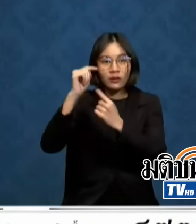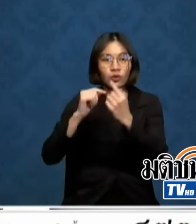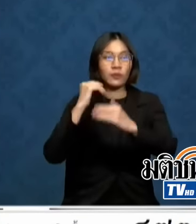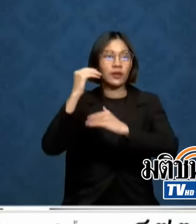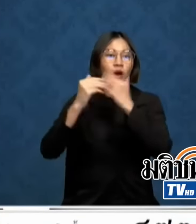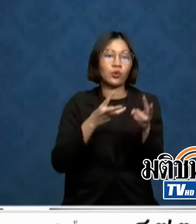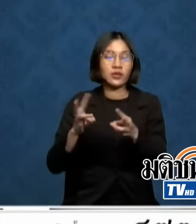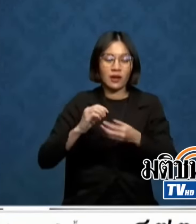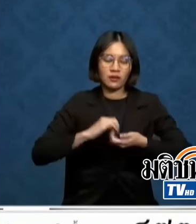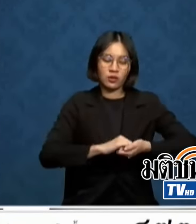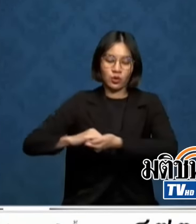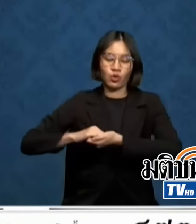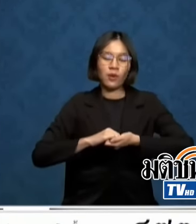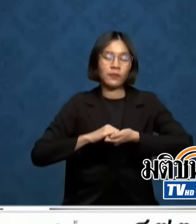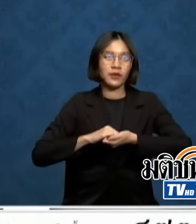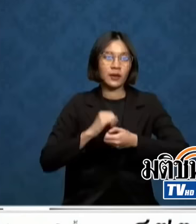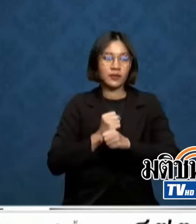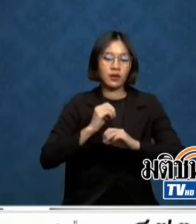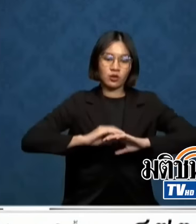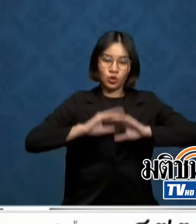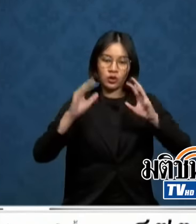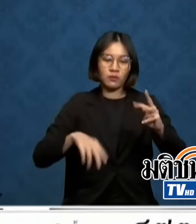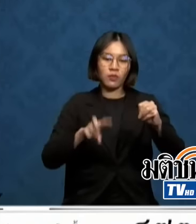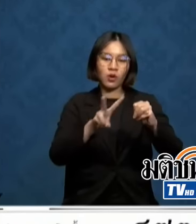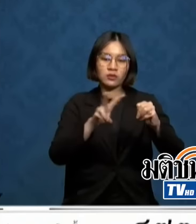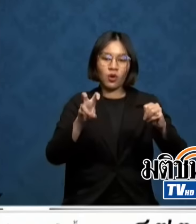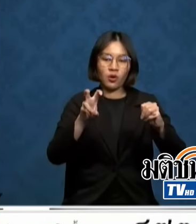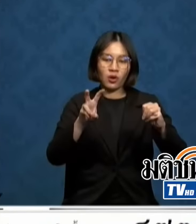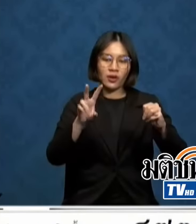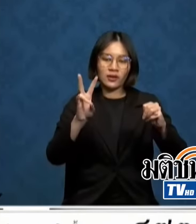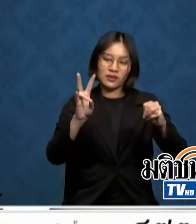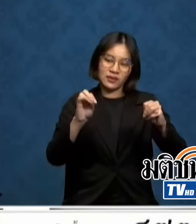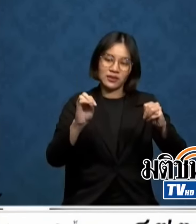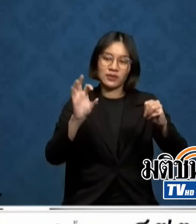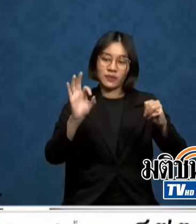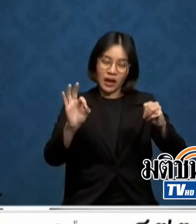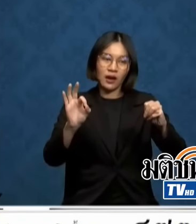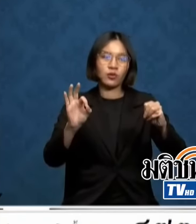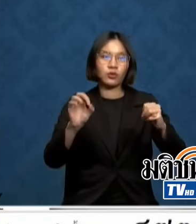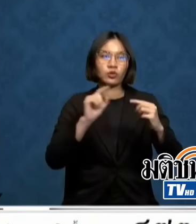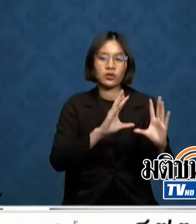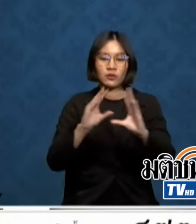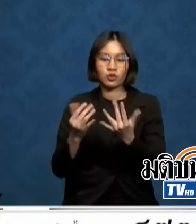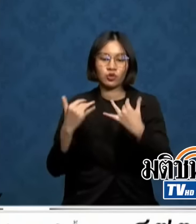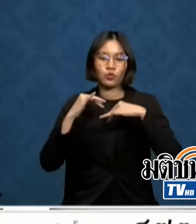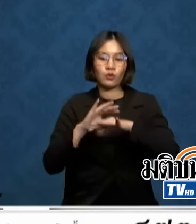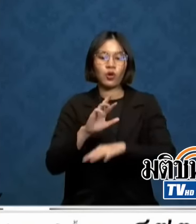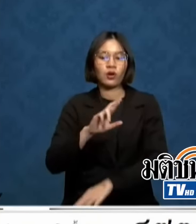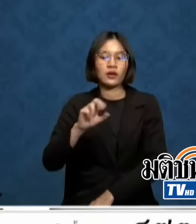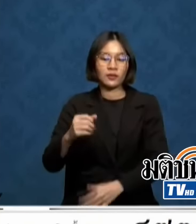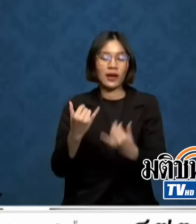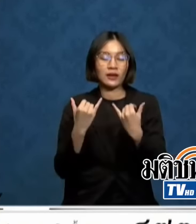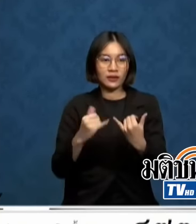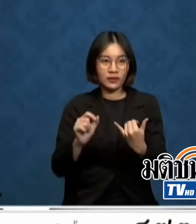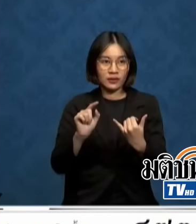ยอดด้วยการร่วมมือกันเดินหน้ายกเลิกมาตรา 279ของรัฐธรรมนูญในที่ประชุมร่วมกันของรัฐสภาใน